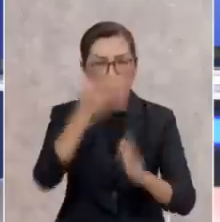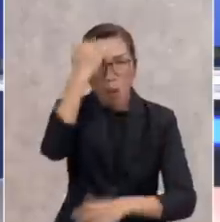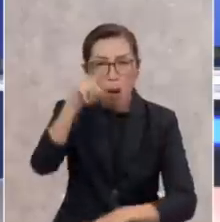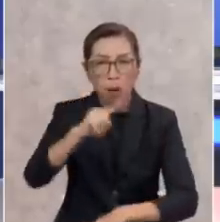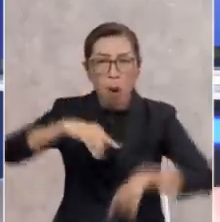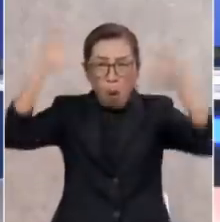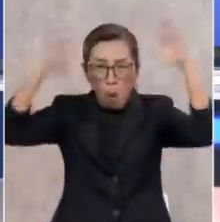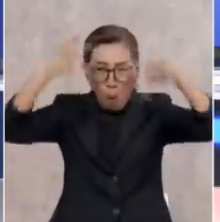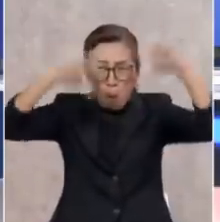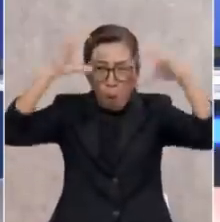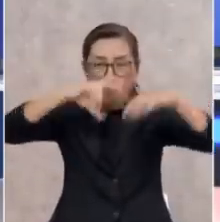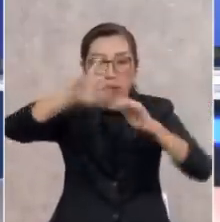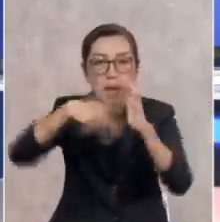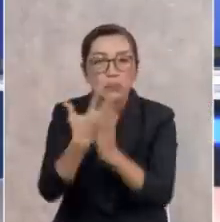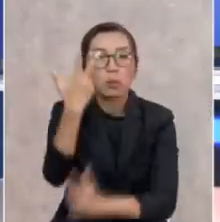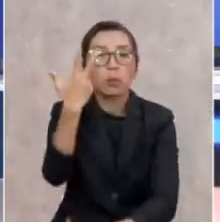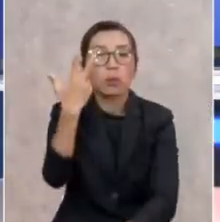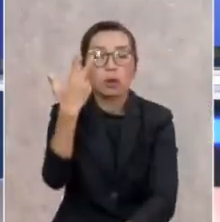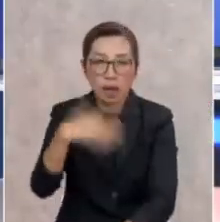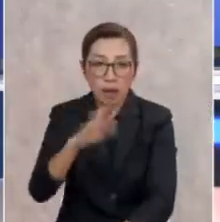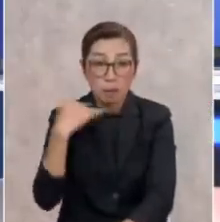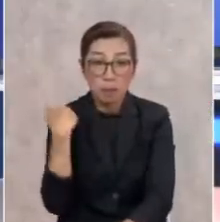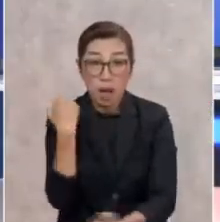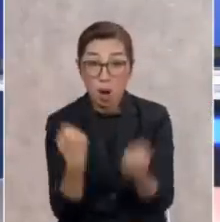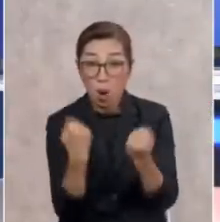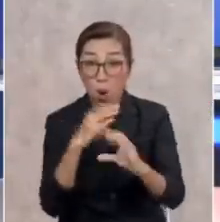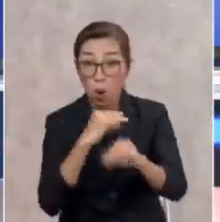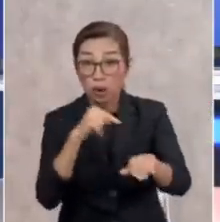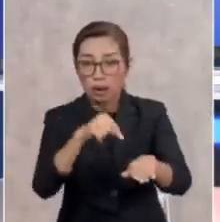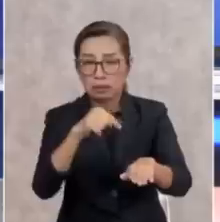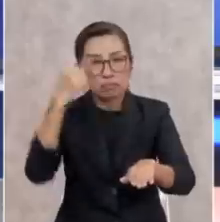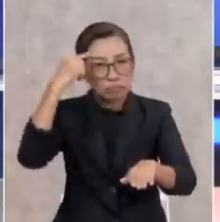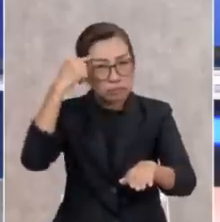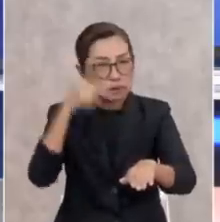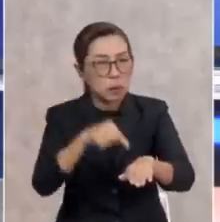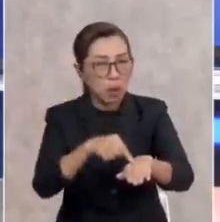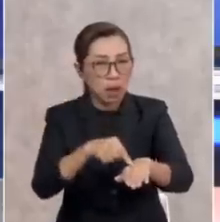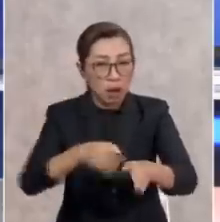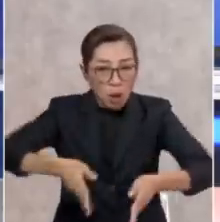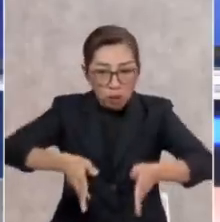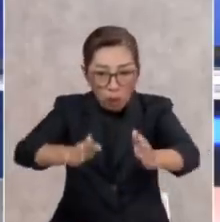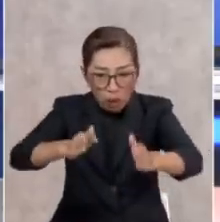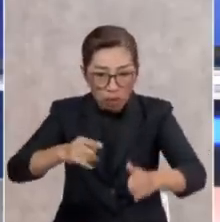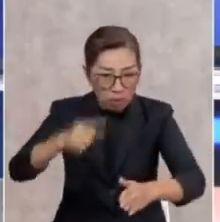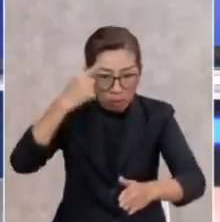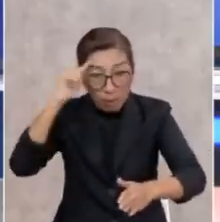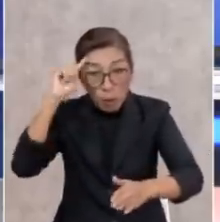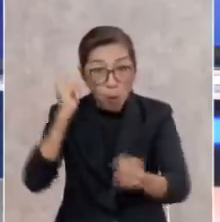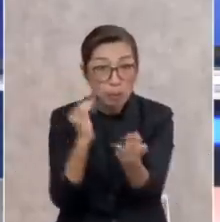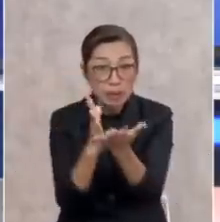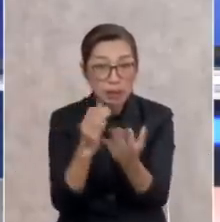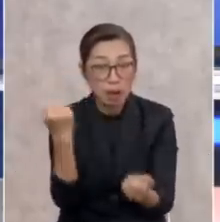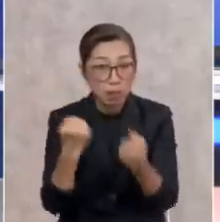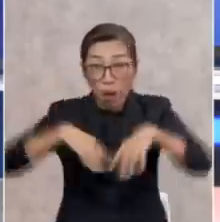นานถึง3ชั่วโมงแล้วมันมีประเด็นนึงอะครับที่รถเก๋งคันนึงเข้าใจว่าไม่น่าจะสินเส้นทางด้วยนะครับเจอฝนตกหนักไม่พอร